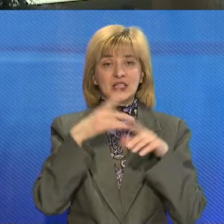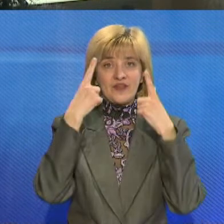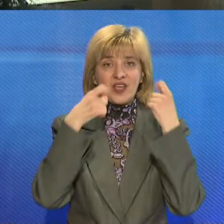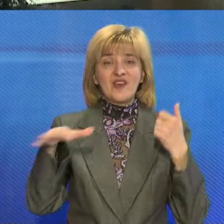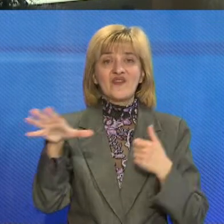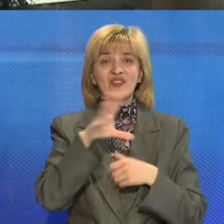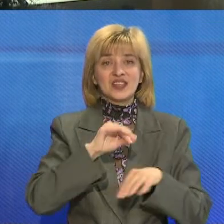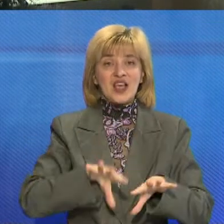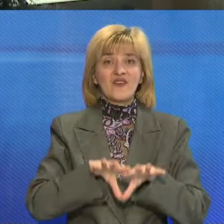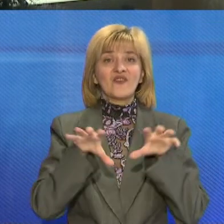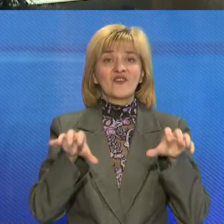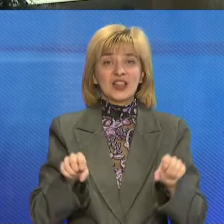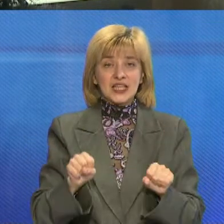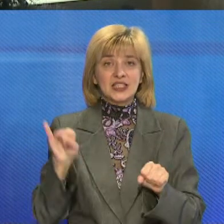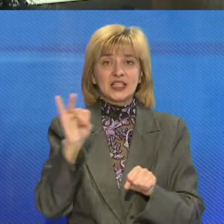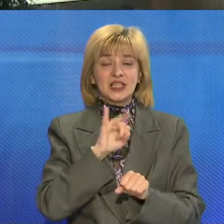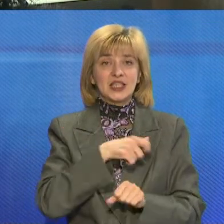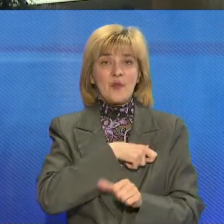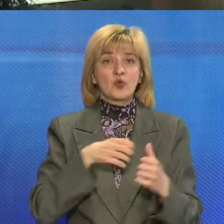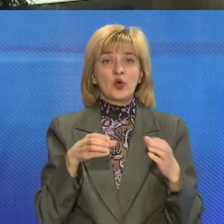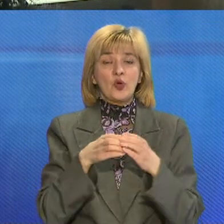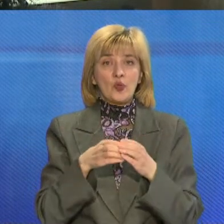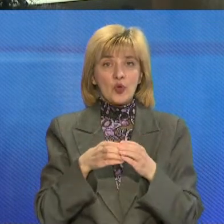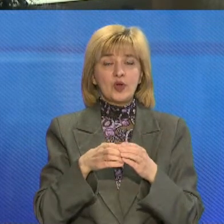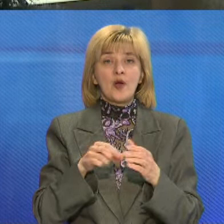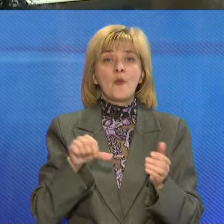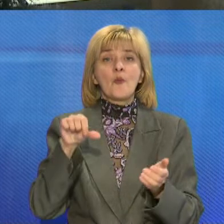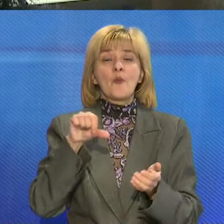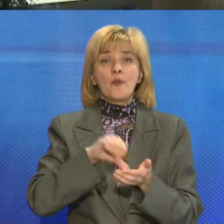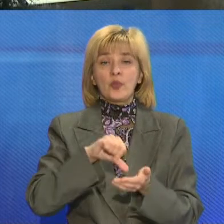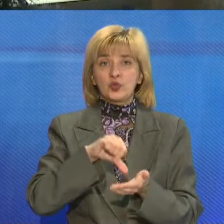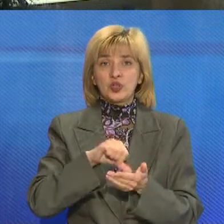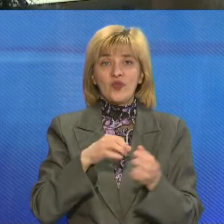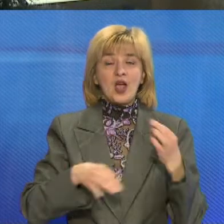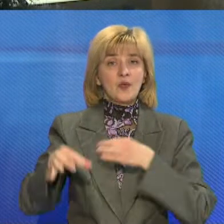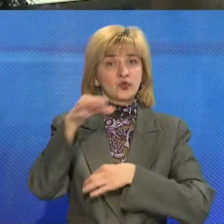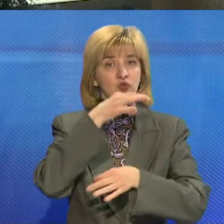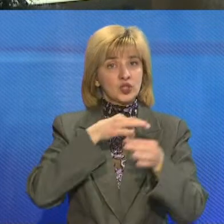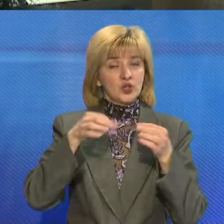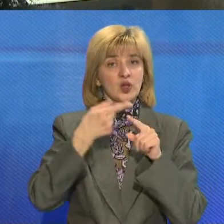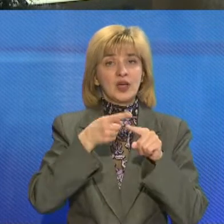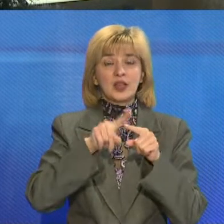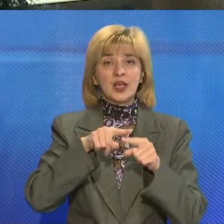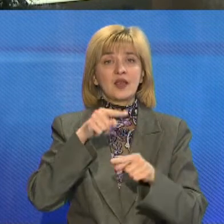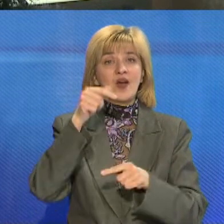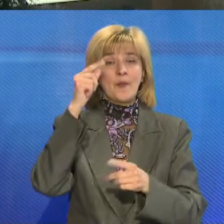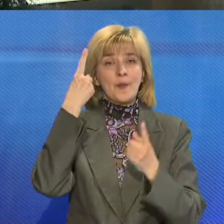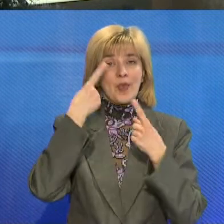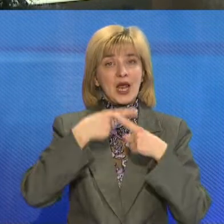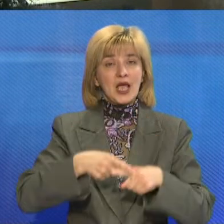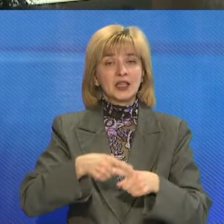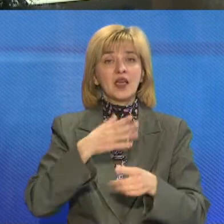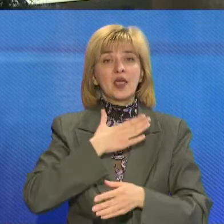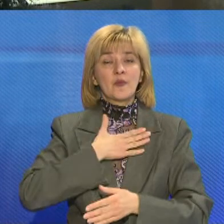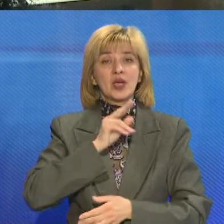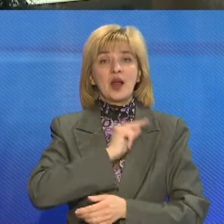власти, также депутатский корпус и сенаторы, они подключились к обсуждению данного проекта, и мы непосредственно уже работаем